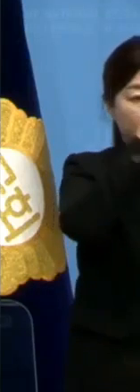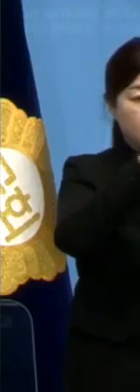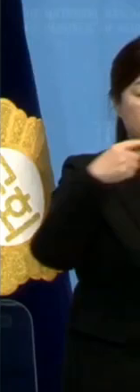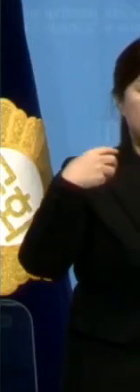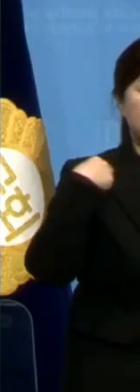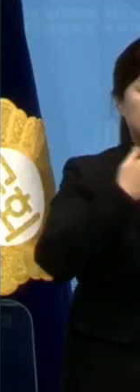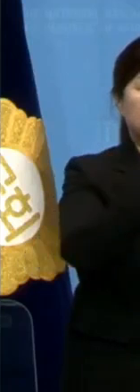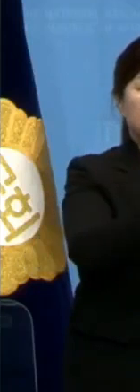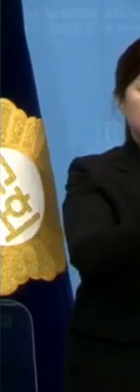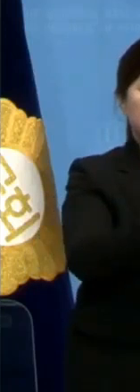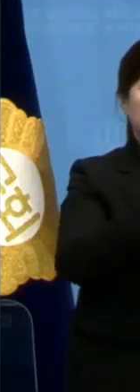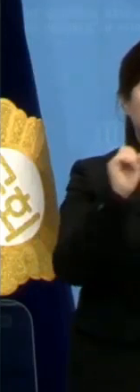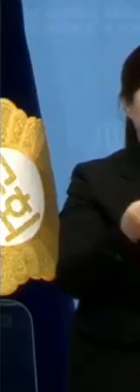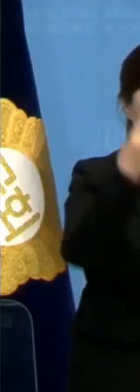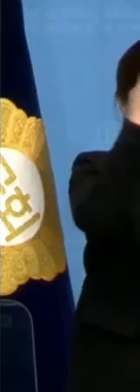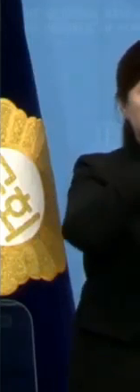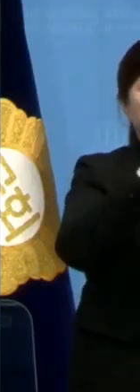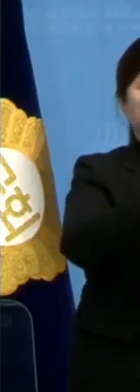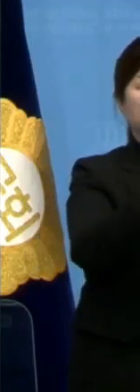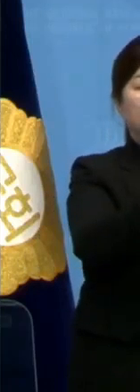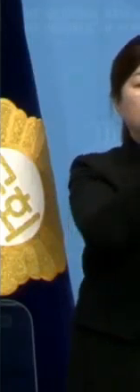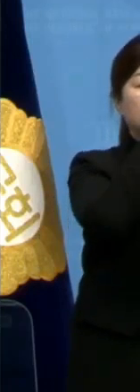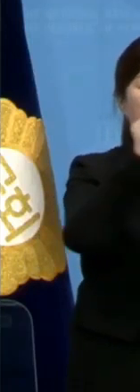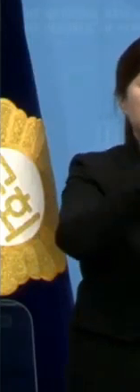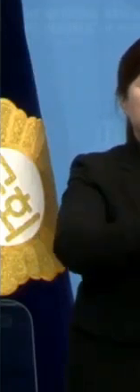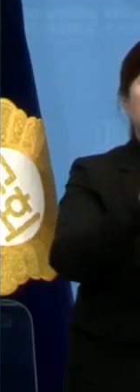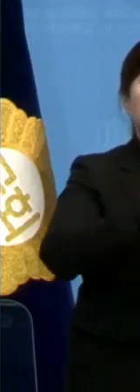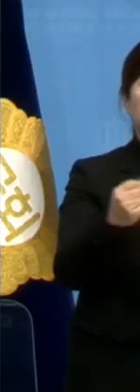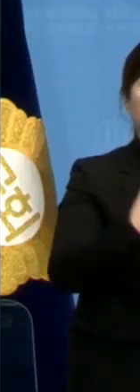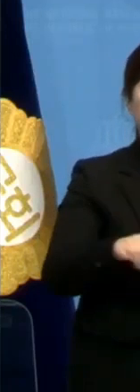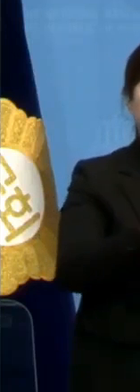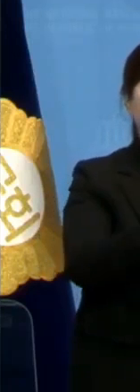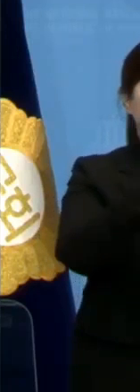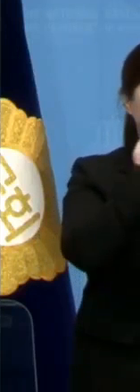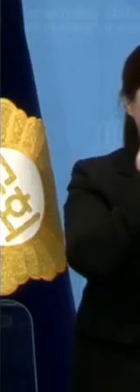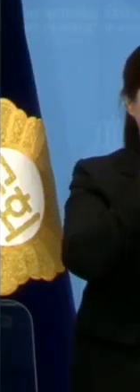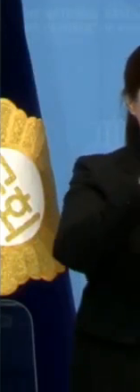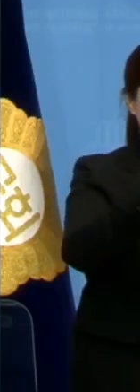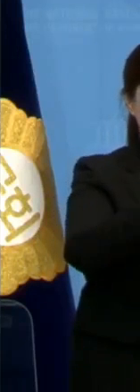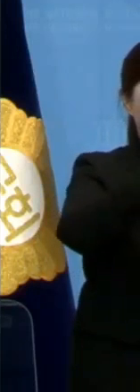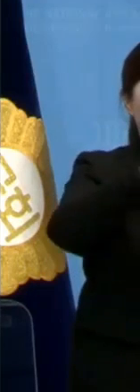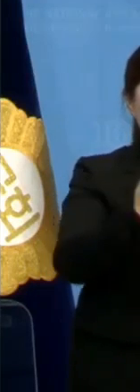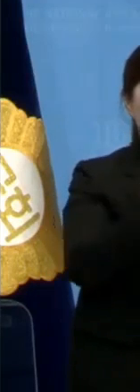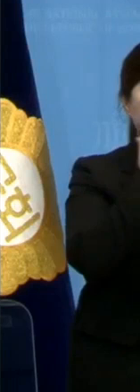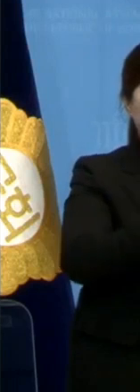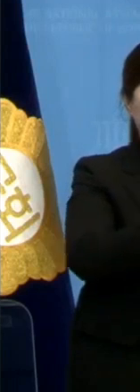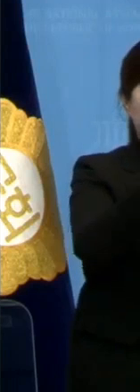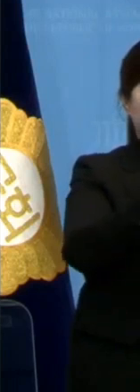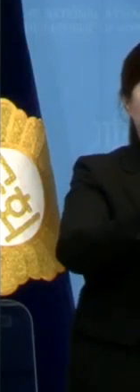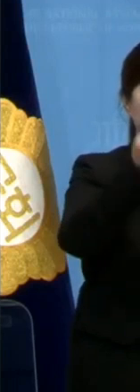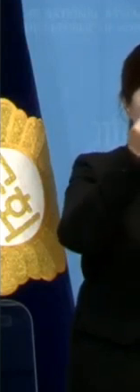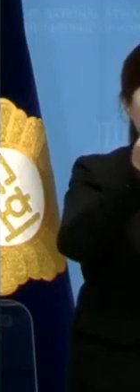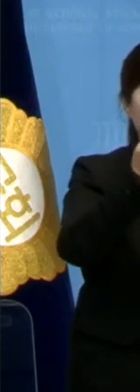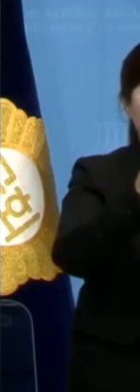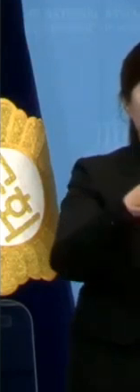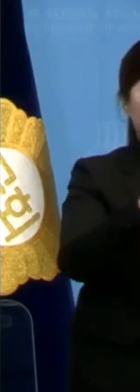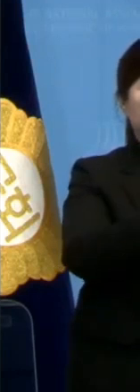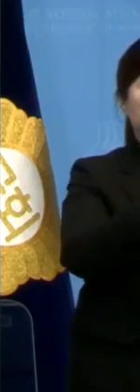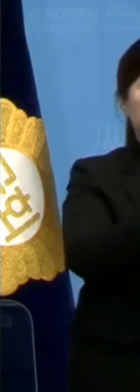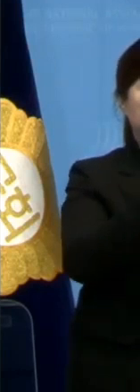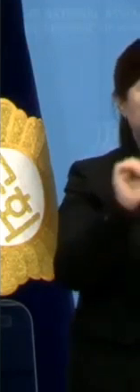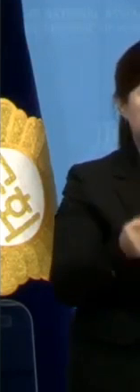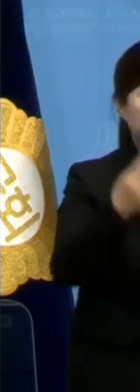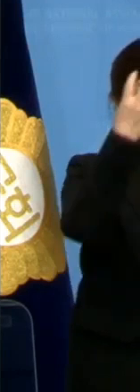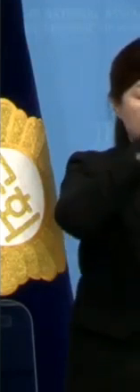중심으로 진행되어 온 역학조사관 교육의 부족한 점을 해소하기 위해 서울의료원 등 서울시립병원 등을 통해